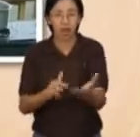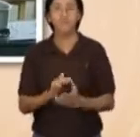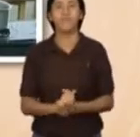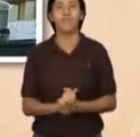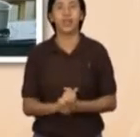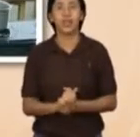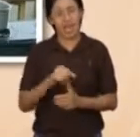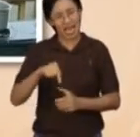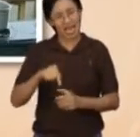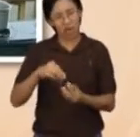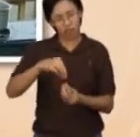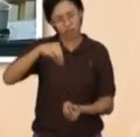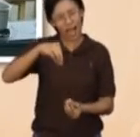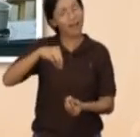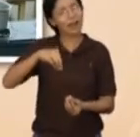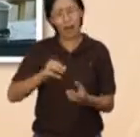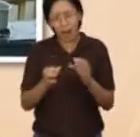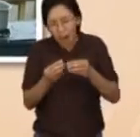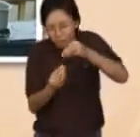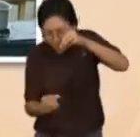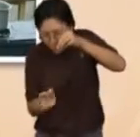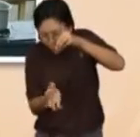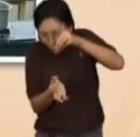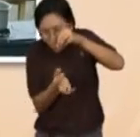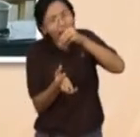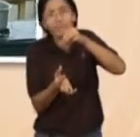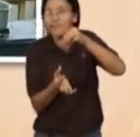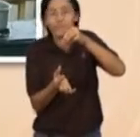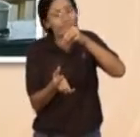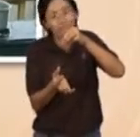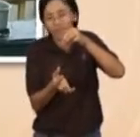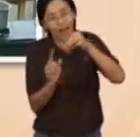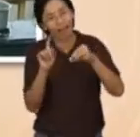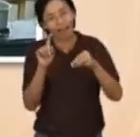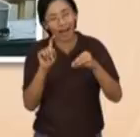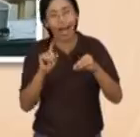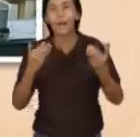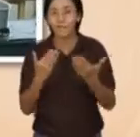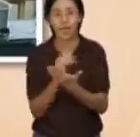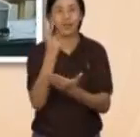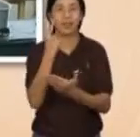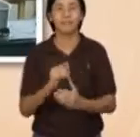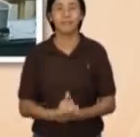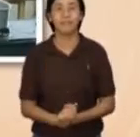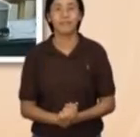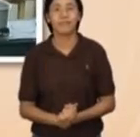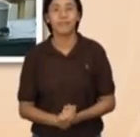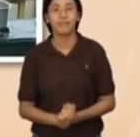าจจะมีปัญหานิดนึงก็คือไส้รั่ว อ๋อไส้รั่ว ไส้รั่วนะคร ับ เอาใหม่ไหมคะ ตัวนี้ไส้รั่วก็ต้องเปลี่ยนใหม่น